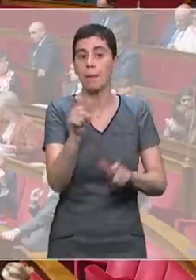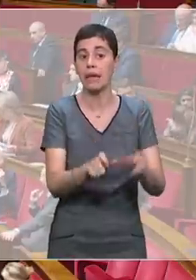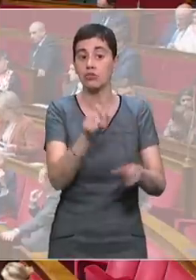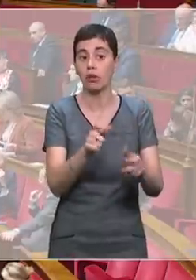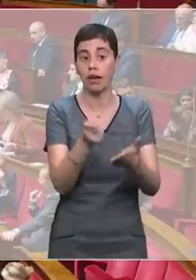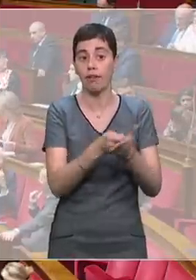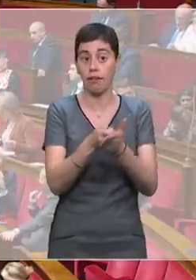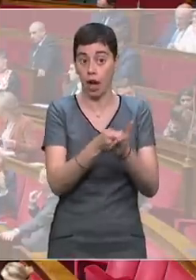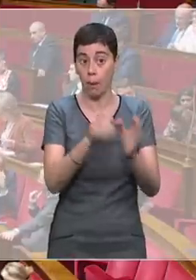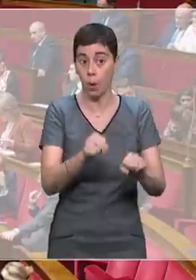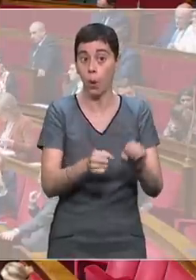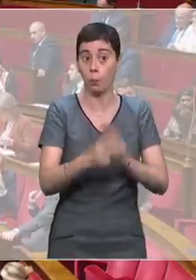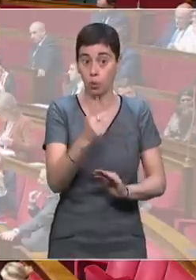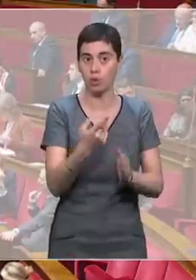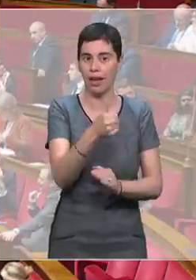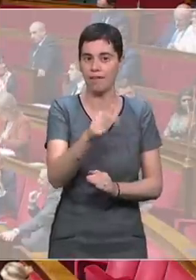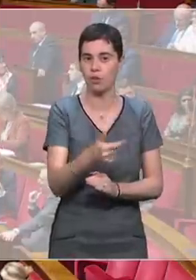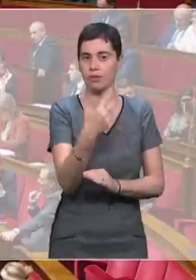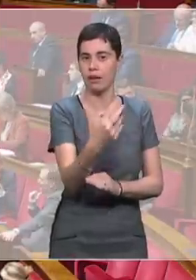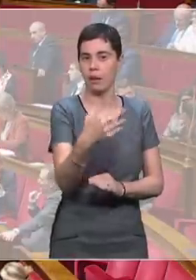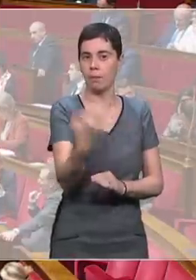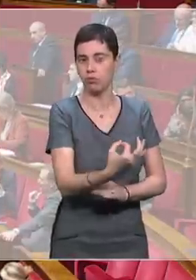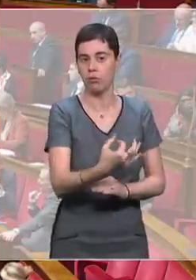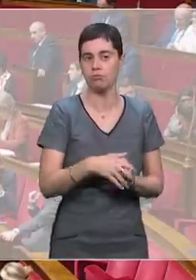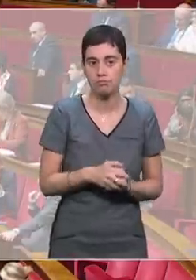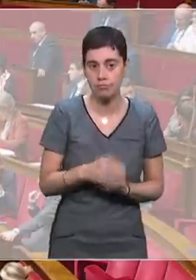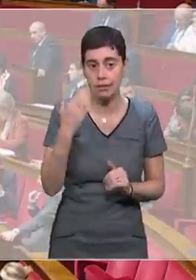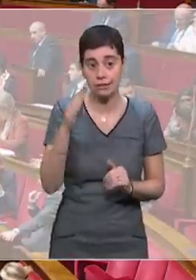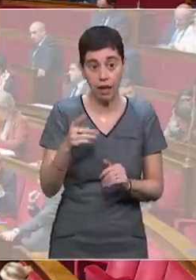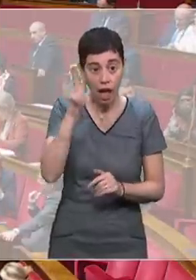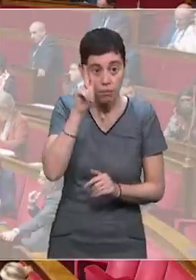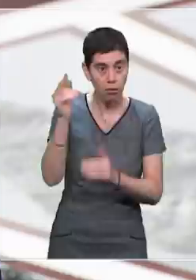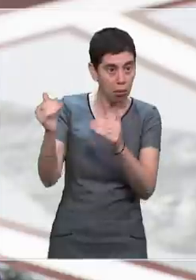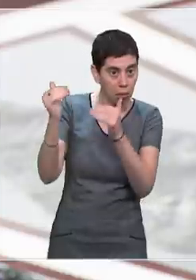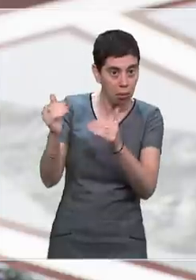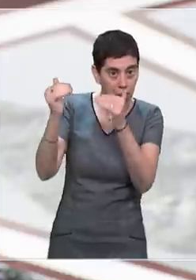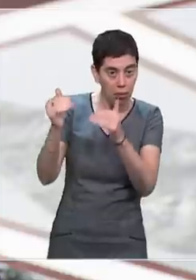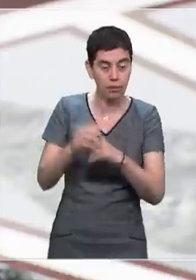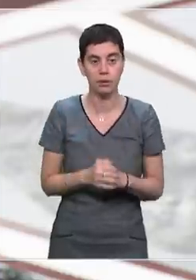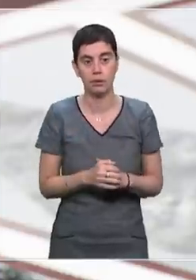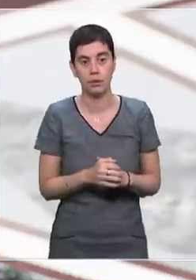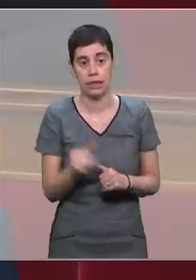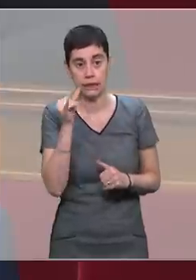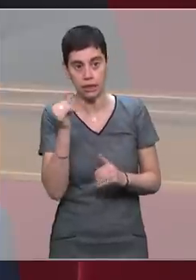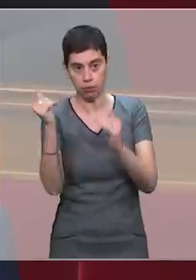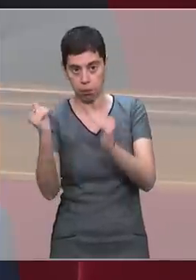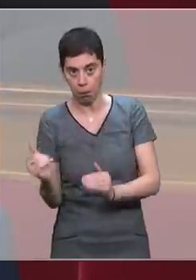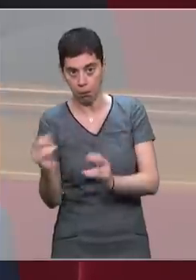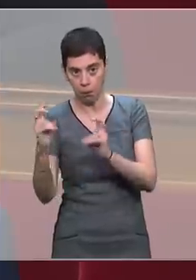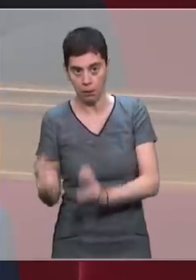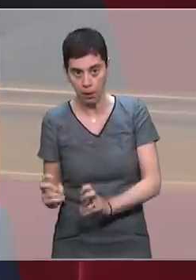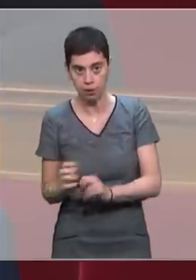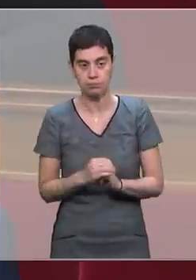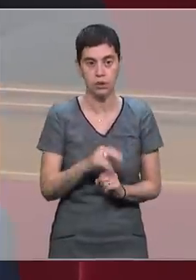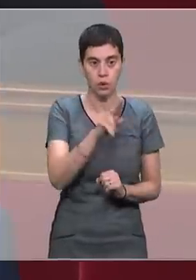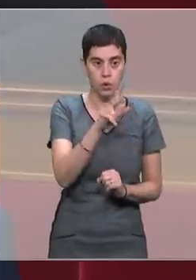augmenté d'1,5%, alors qu'il stagnait en Allemagne et qu'il baissait en Italie, au